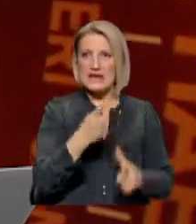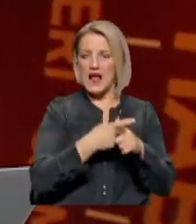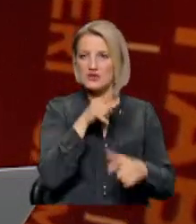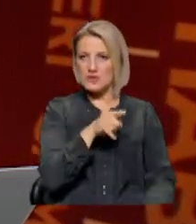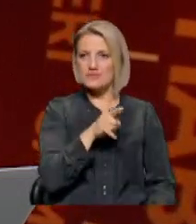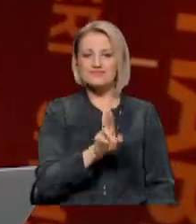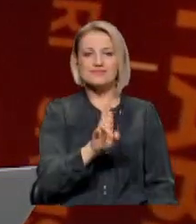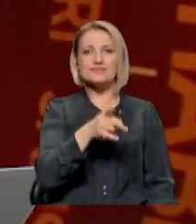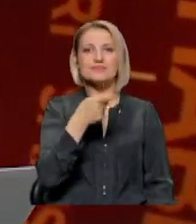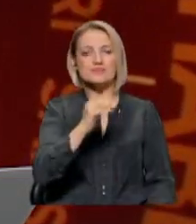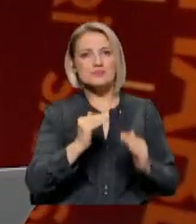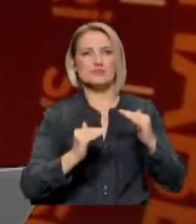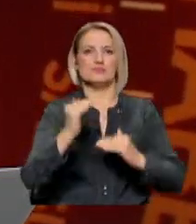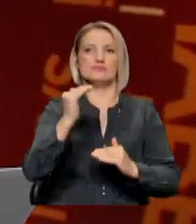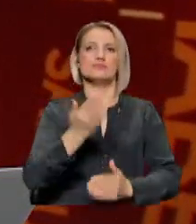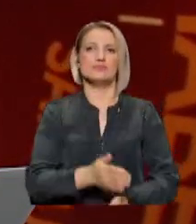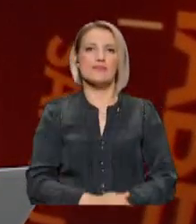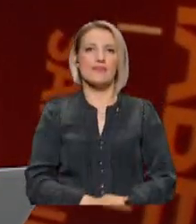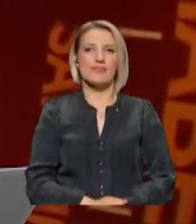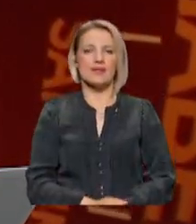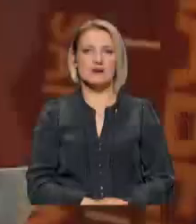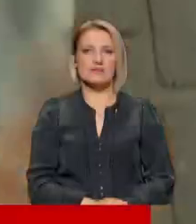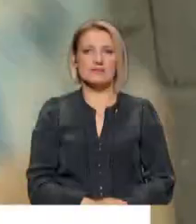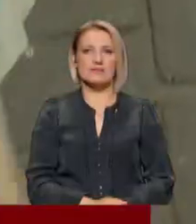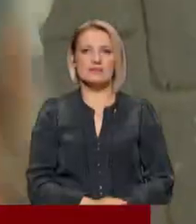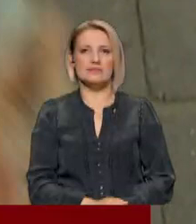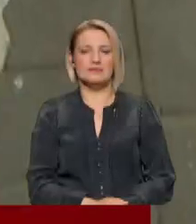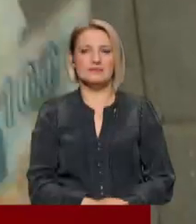kirası 7000 liraya yükselecek.